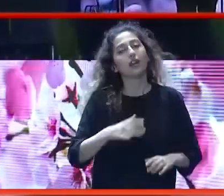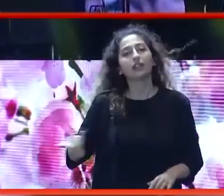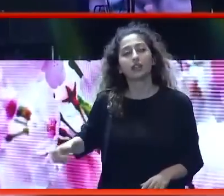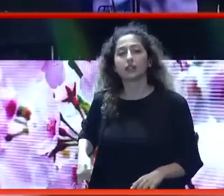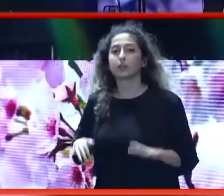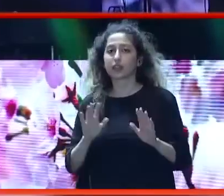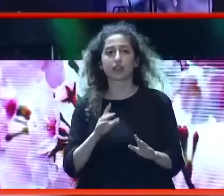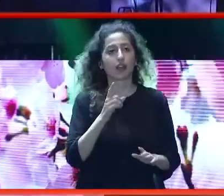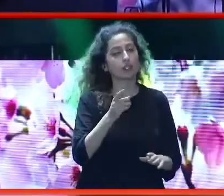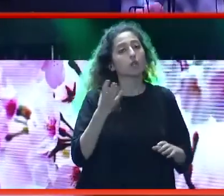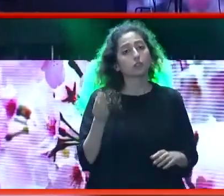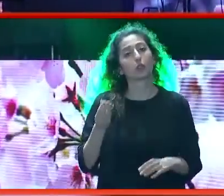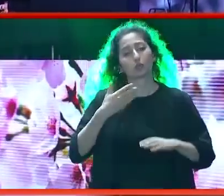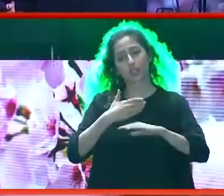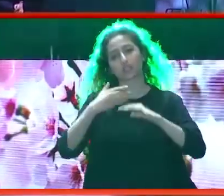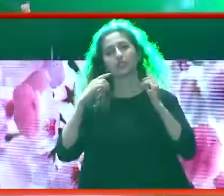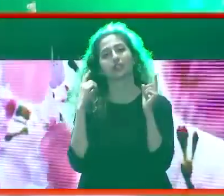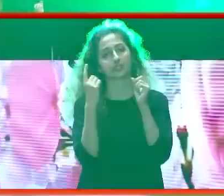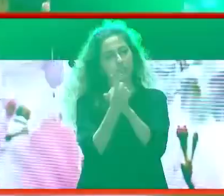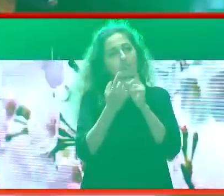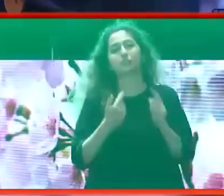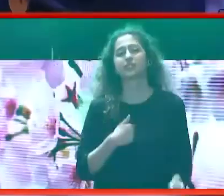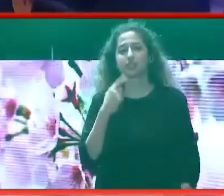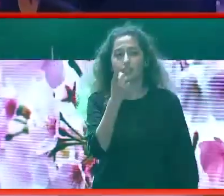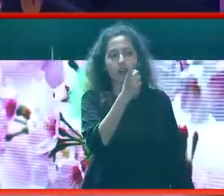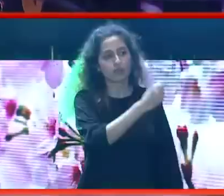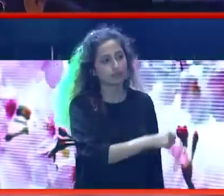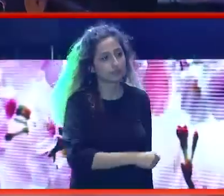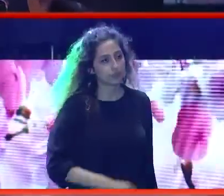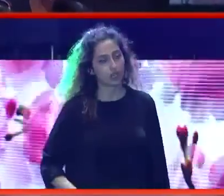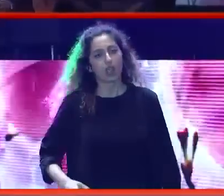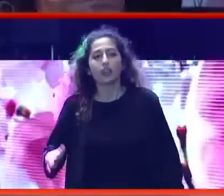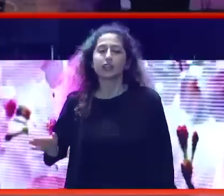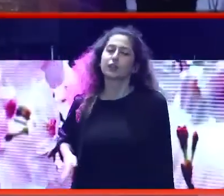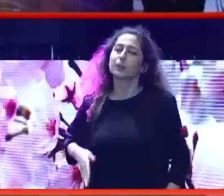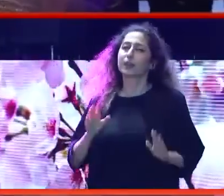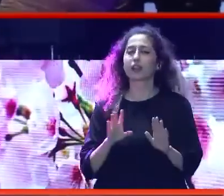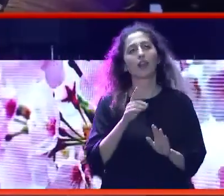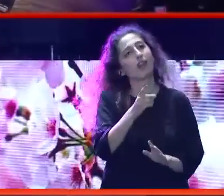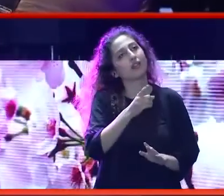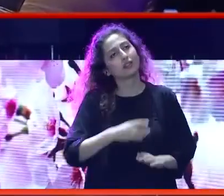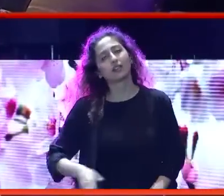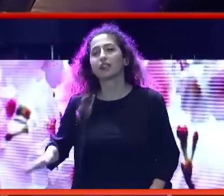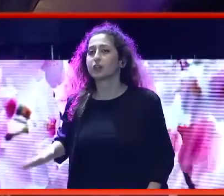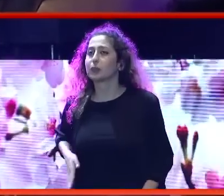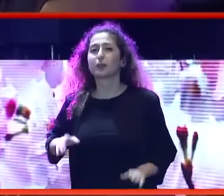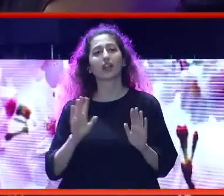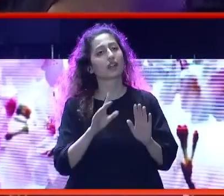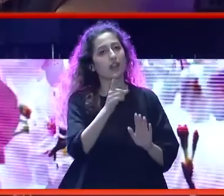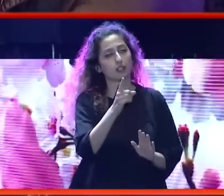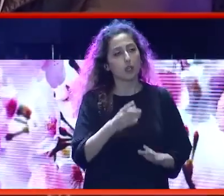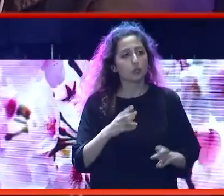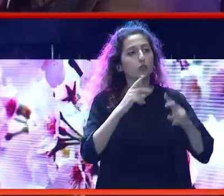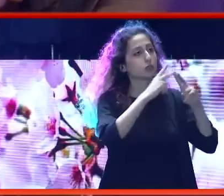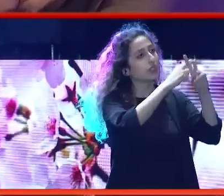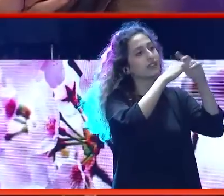kal, yanımda kal. Çok geç rastladım sana. Yanımda kal, yanımda